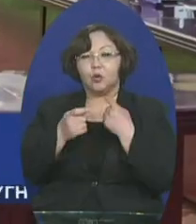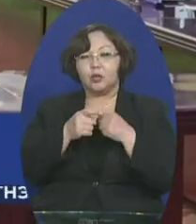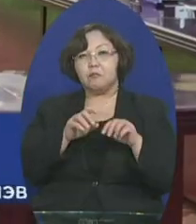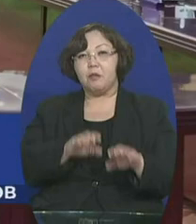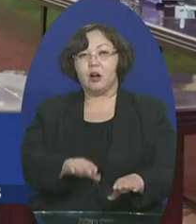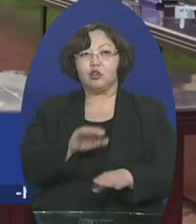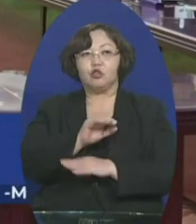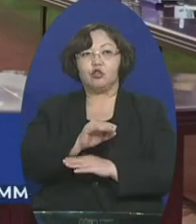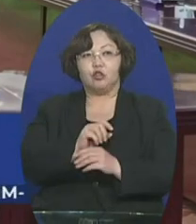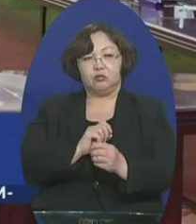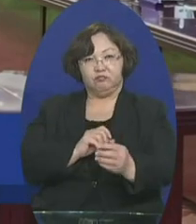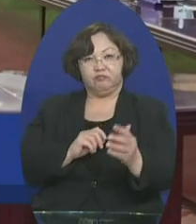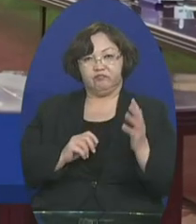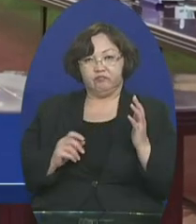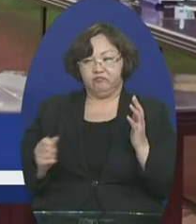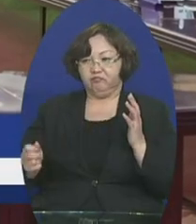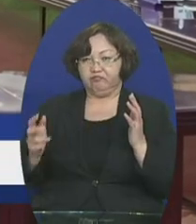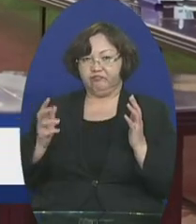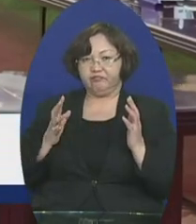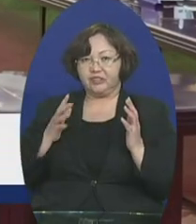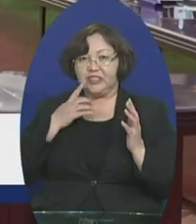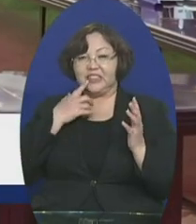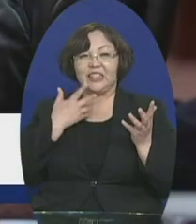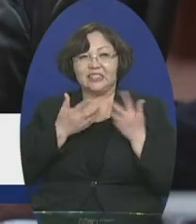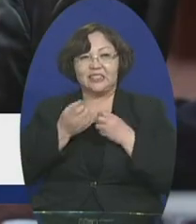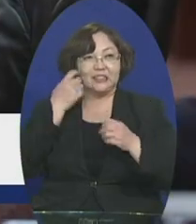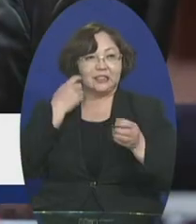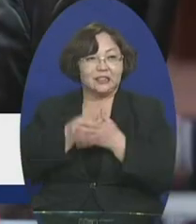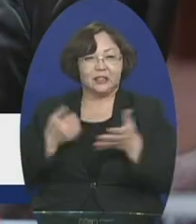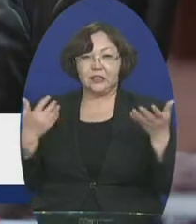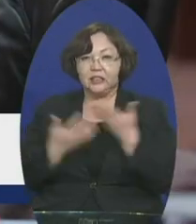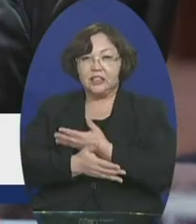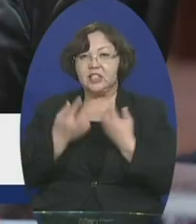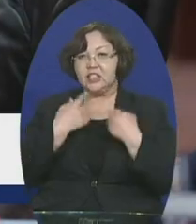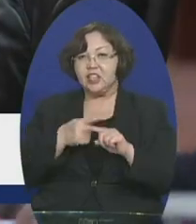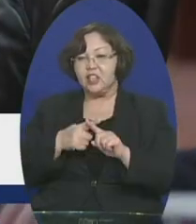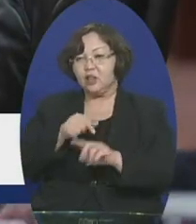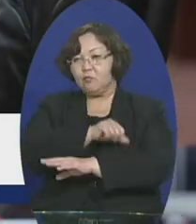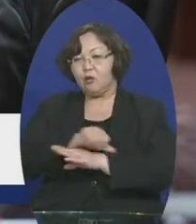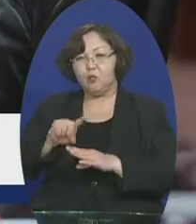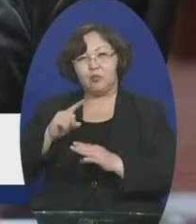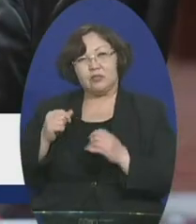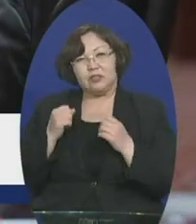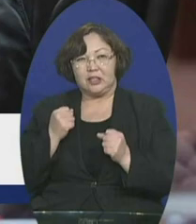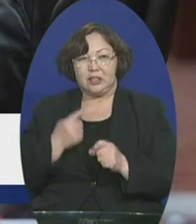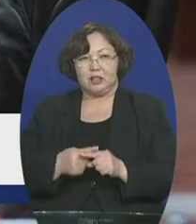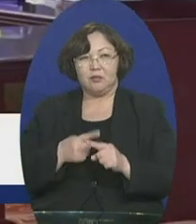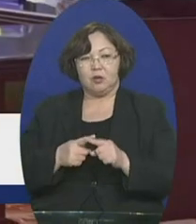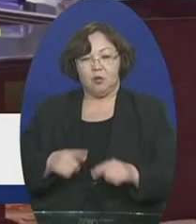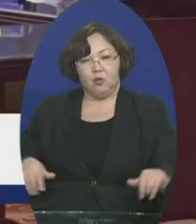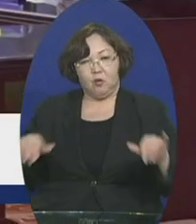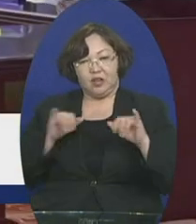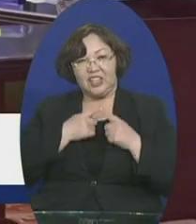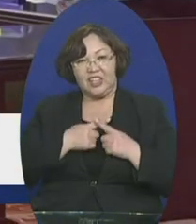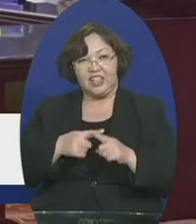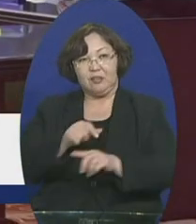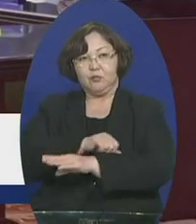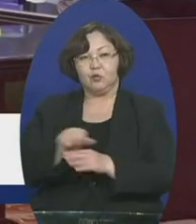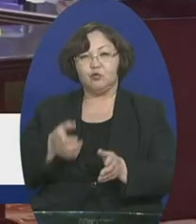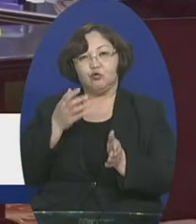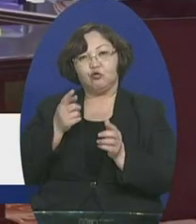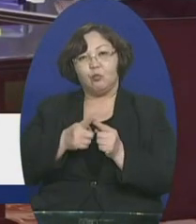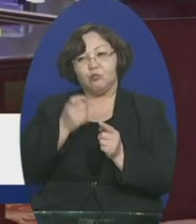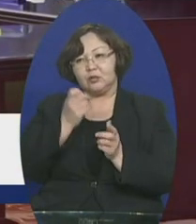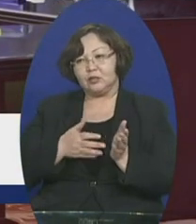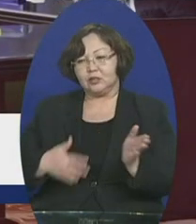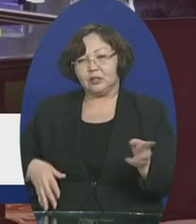төлөөлөгчдөд уулзаж санал солилцлоо. Монголын төлөөлөгчдийн зүгээс хилийн бомбын хүчин чадлыг нэмэгдүү, хоёр улсыг холбосон бомбын төмөр замын бүтээн